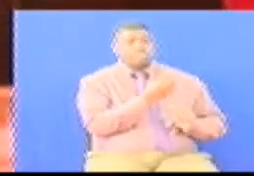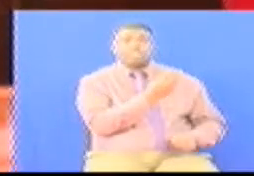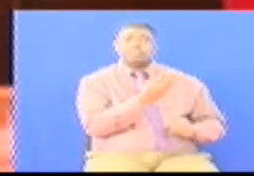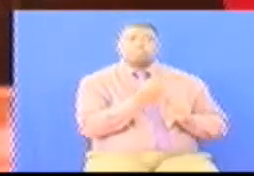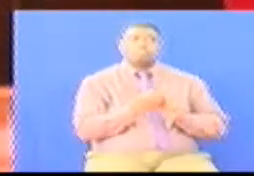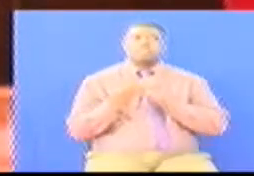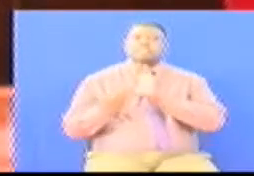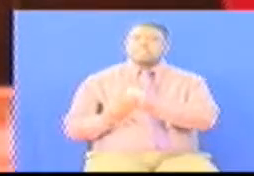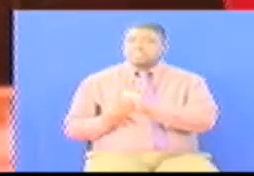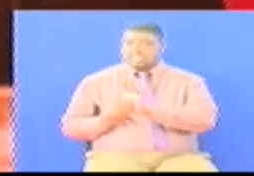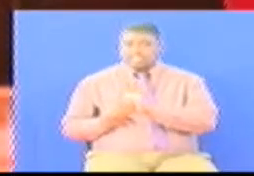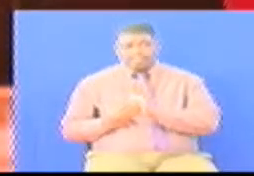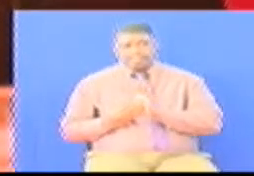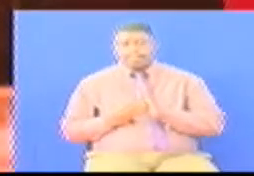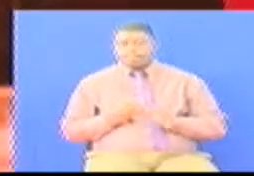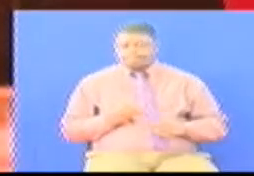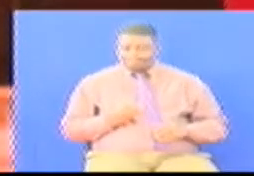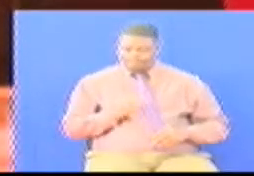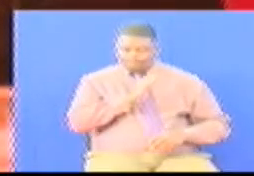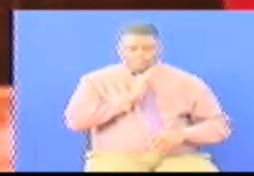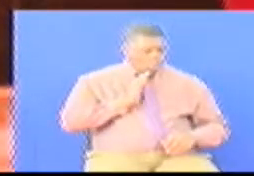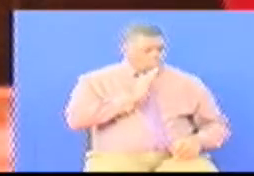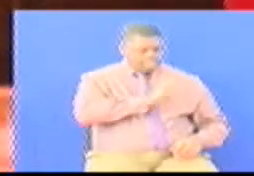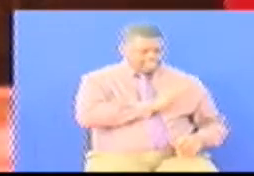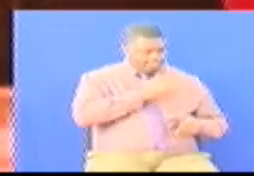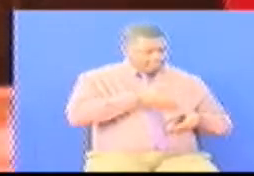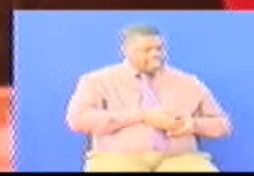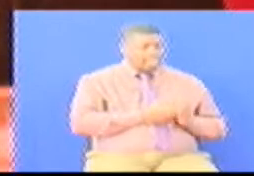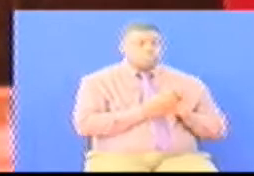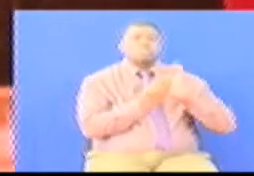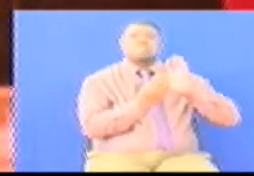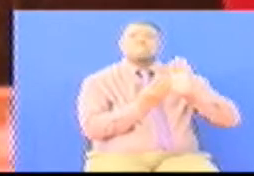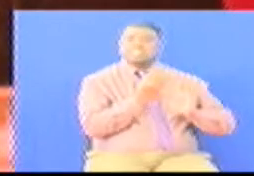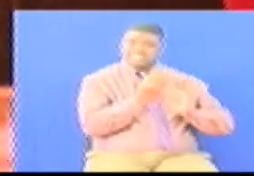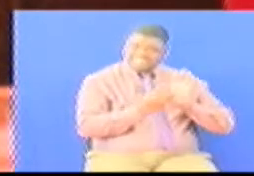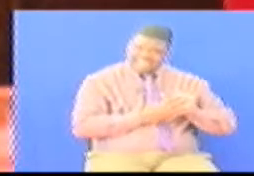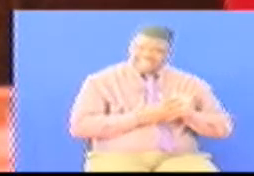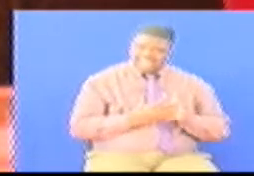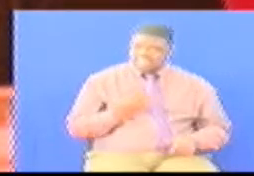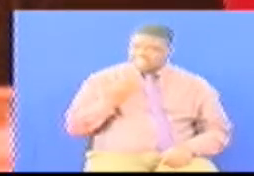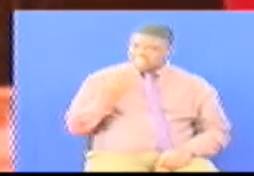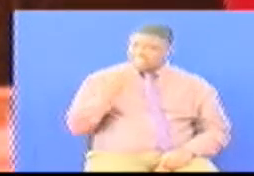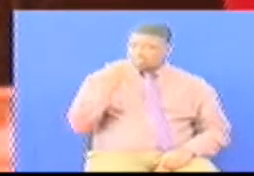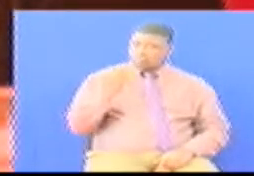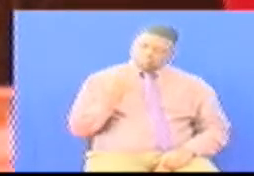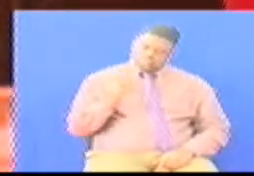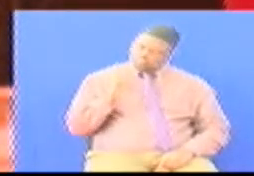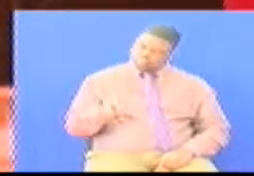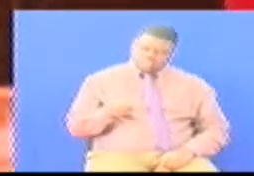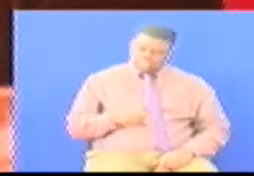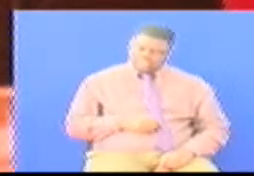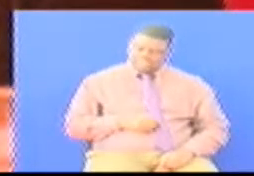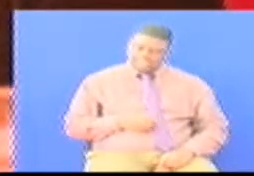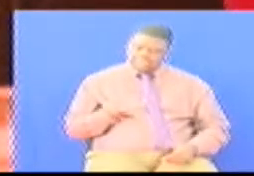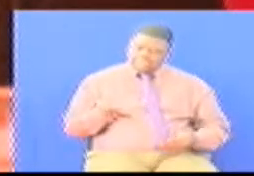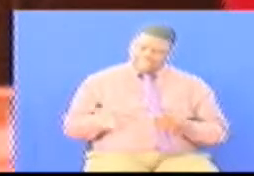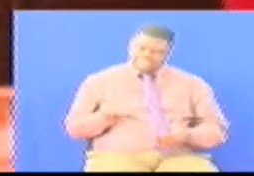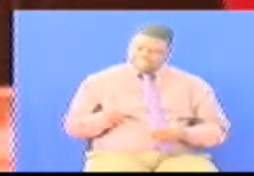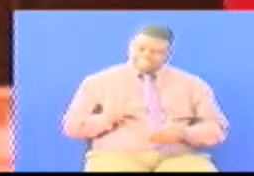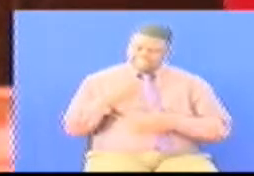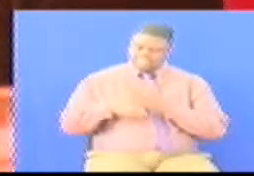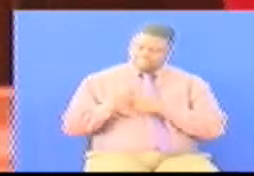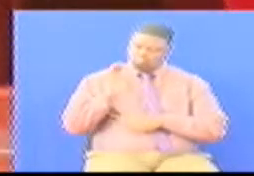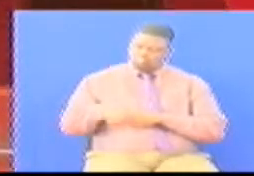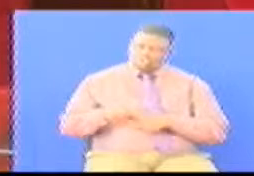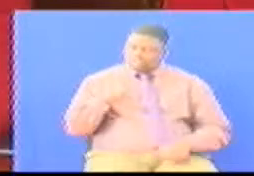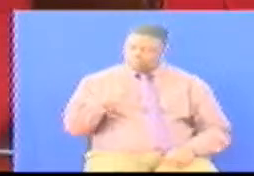kati ya bodi ya mazao 9, bodi 5 sawa na 56% zilikuwa na nakisi kwenye mwaka huo,